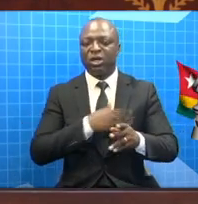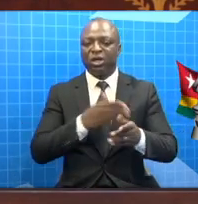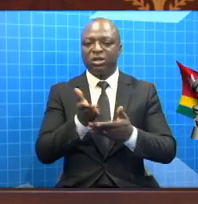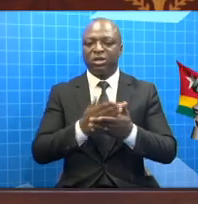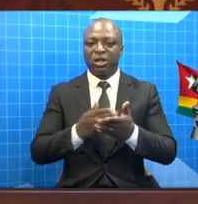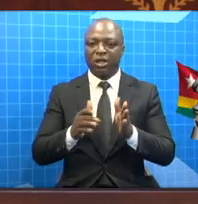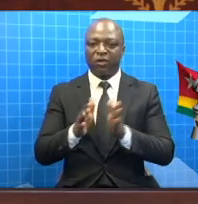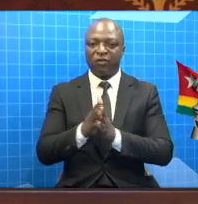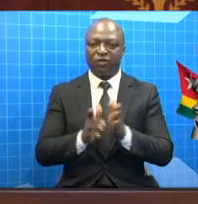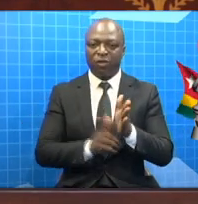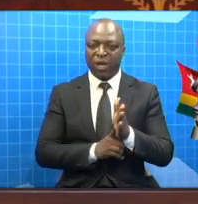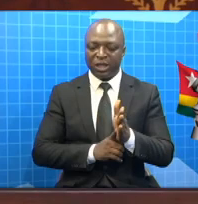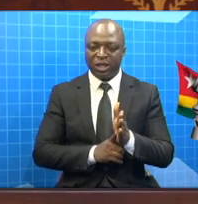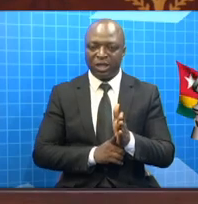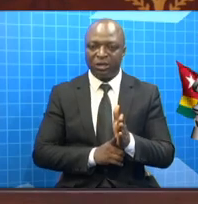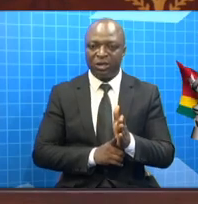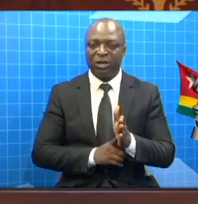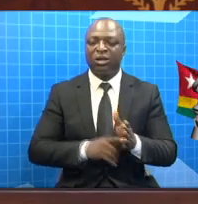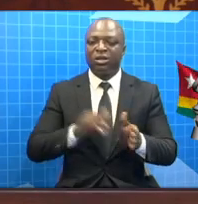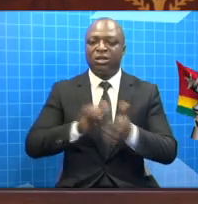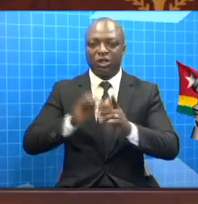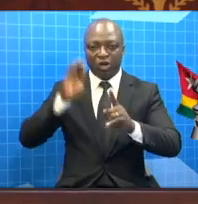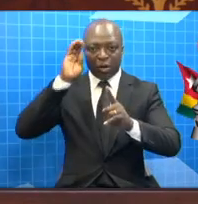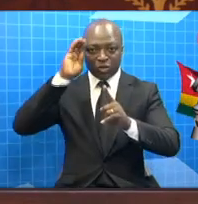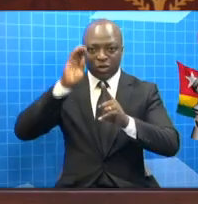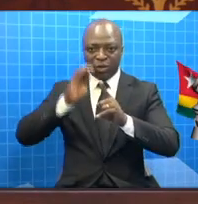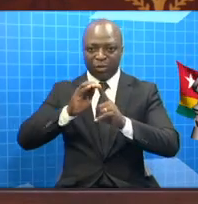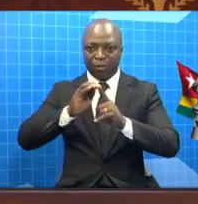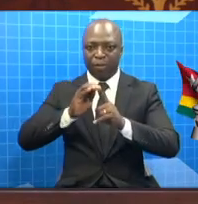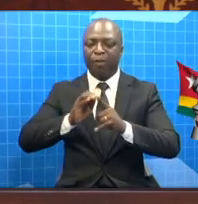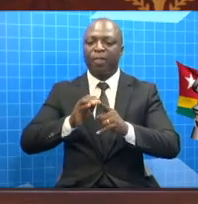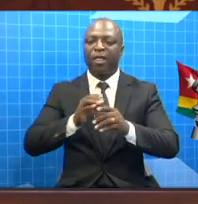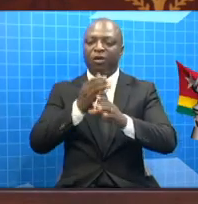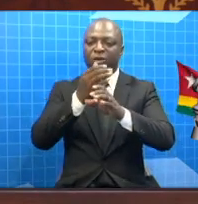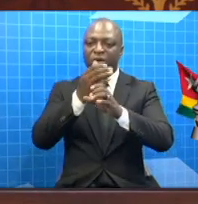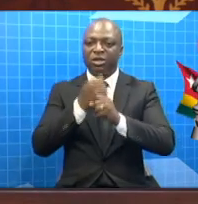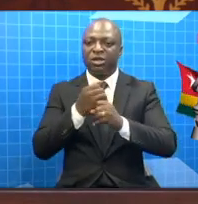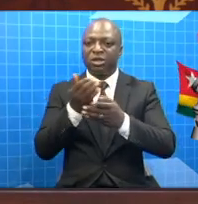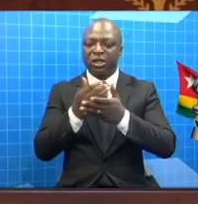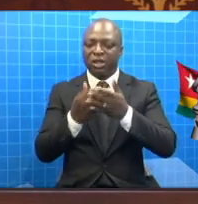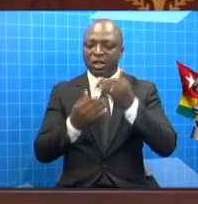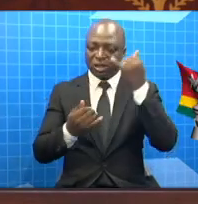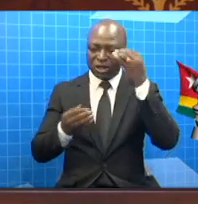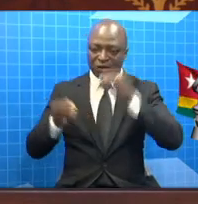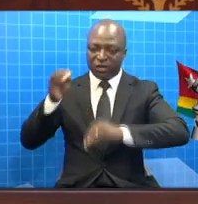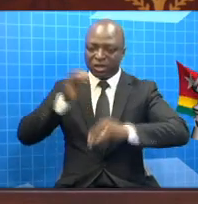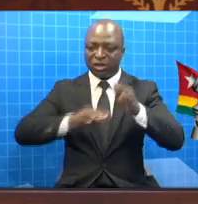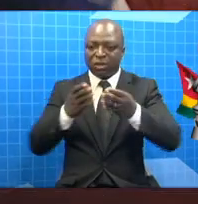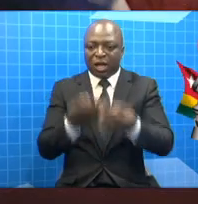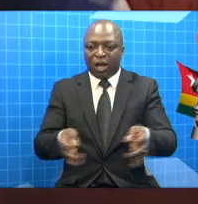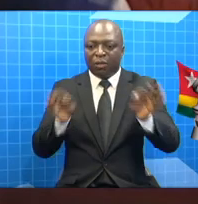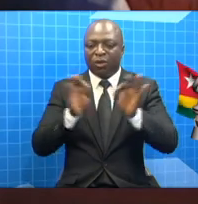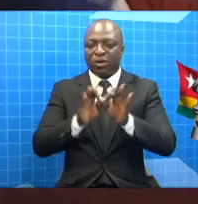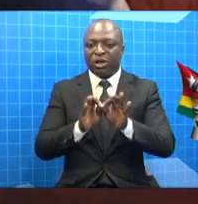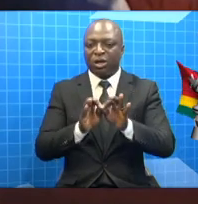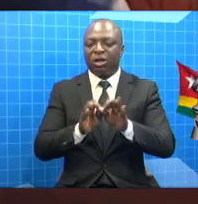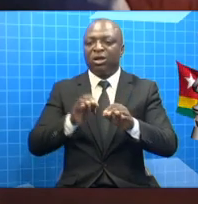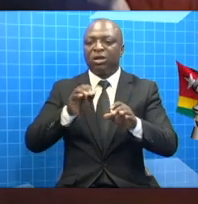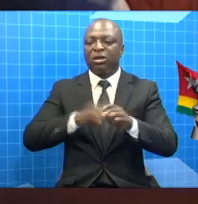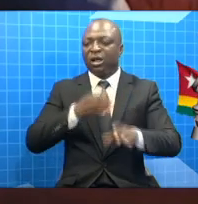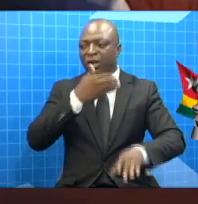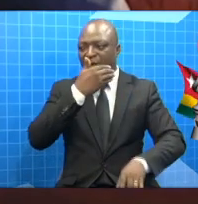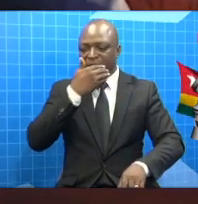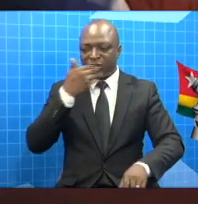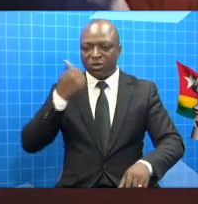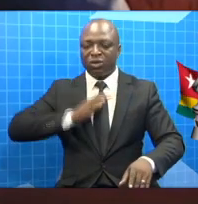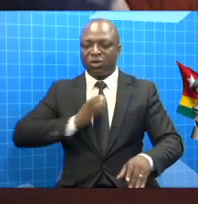formalités. Cette option requiert des investissements importants dans l'amélioration